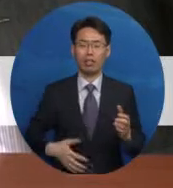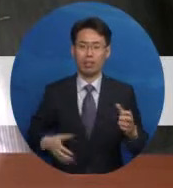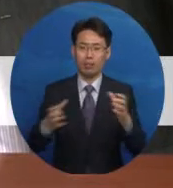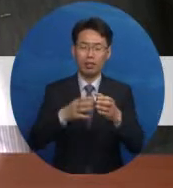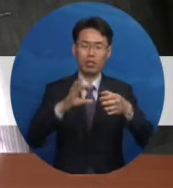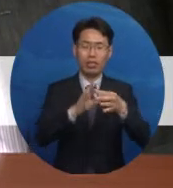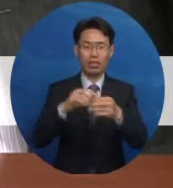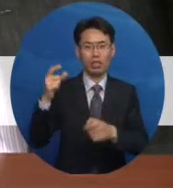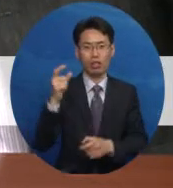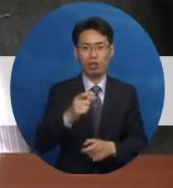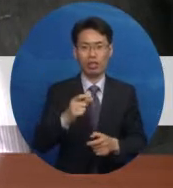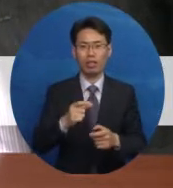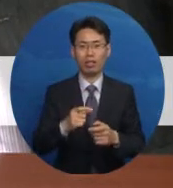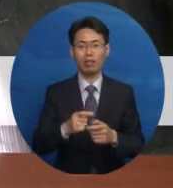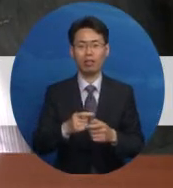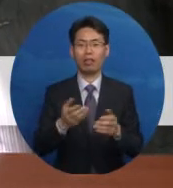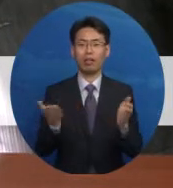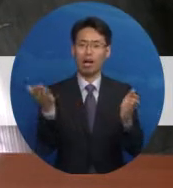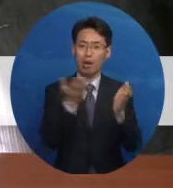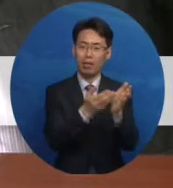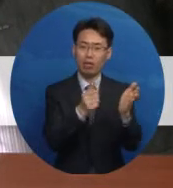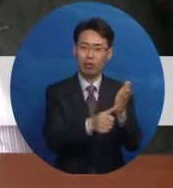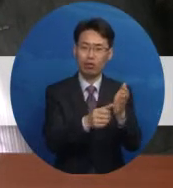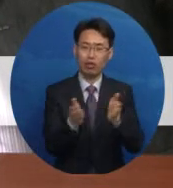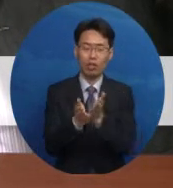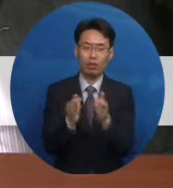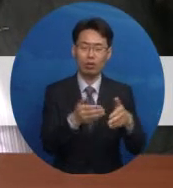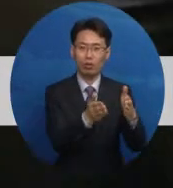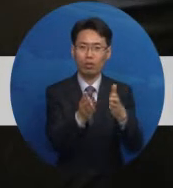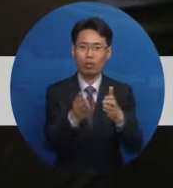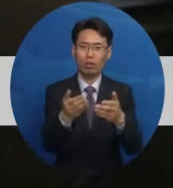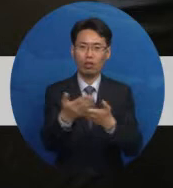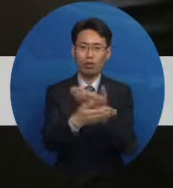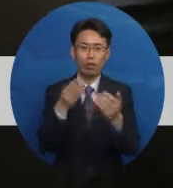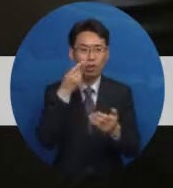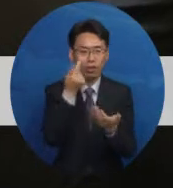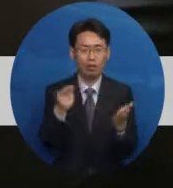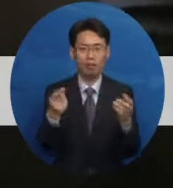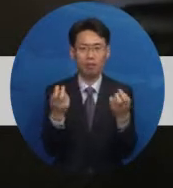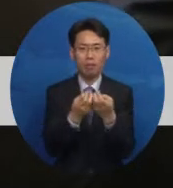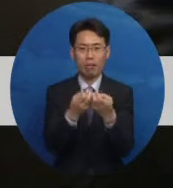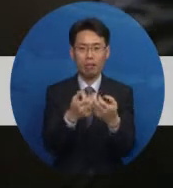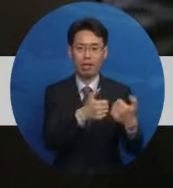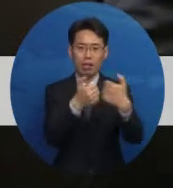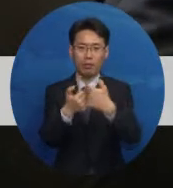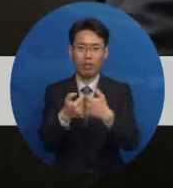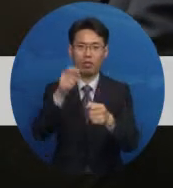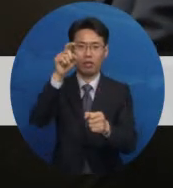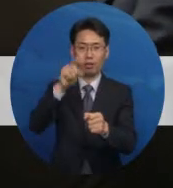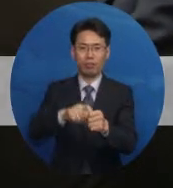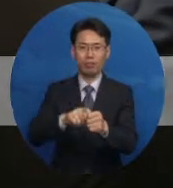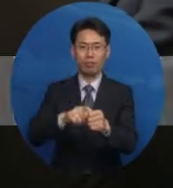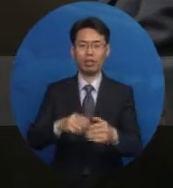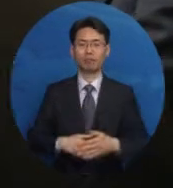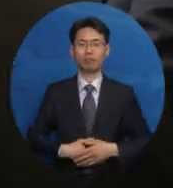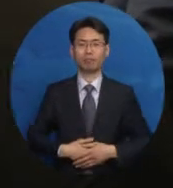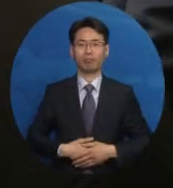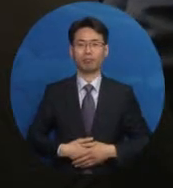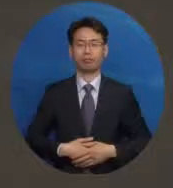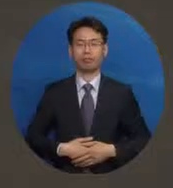관계를 강화하고 한중러 항만 물류, 항로 등의 교류 활성화를 위한 방안을 협의하고자